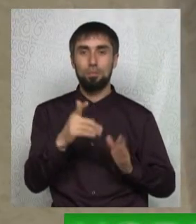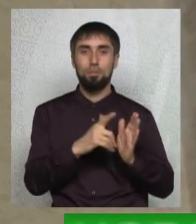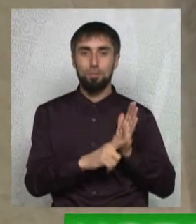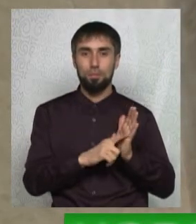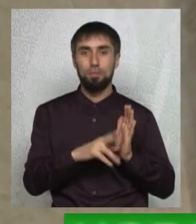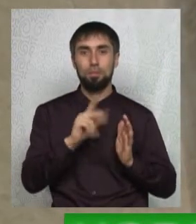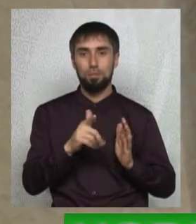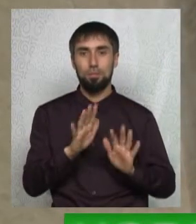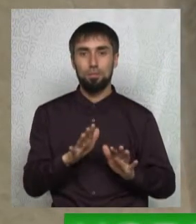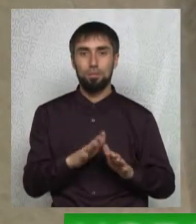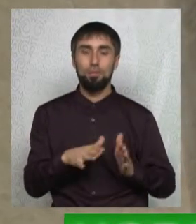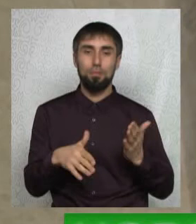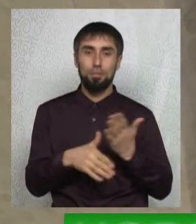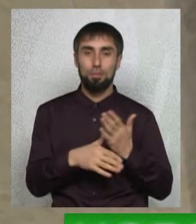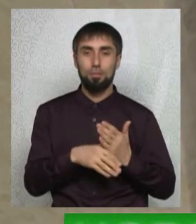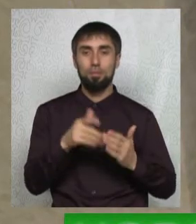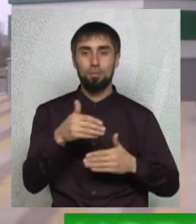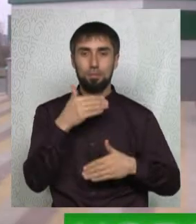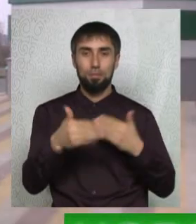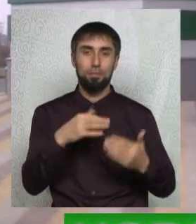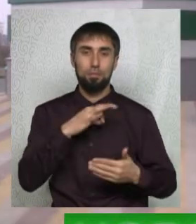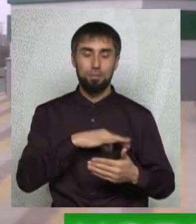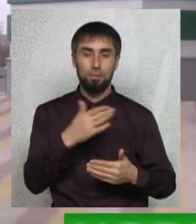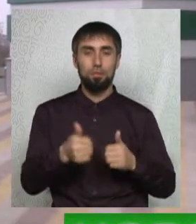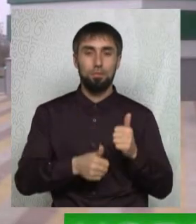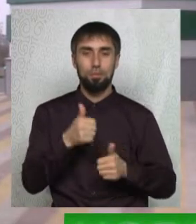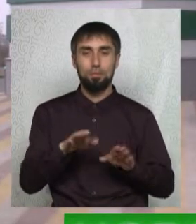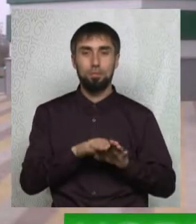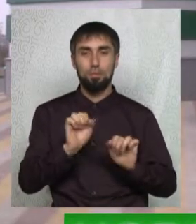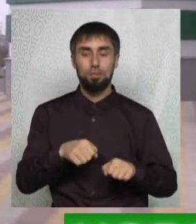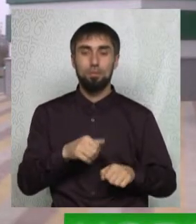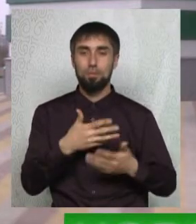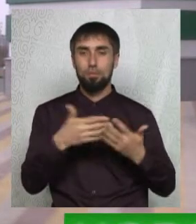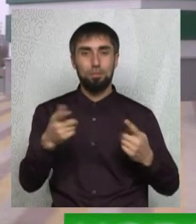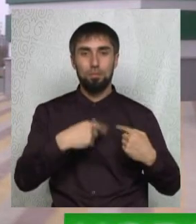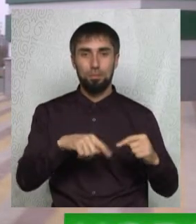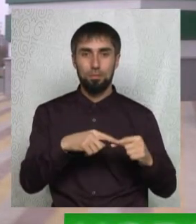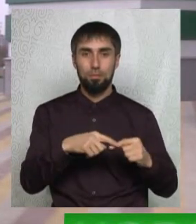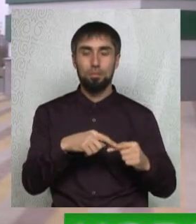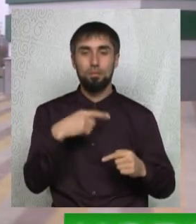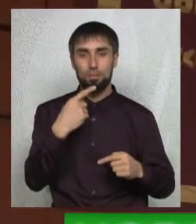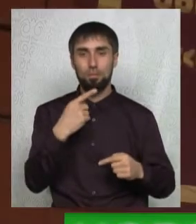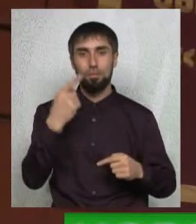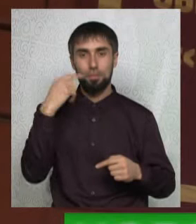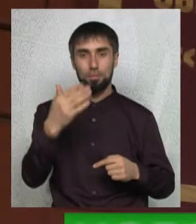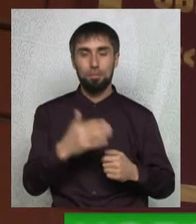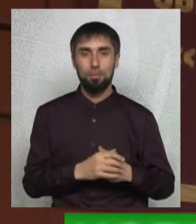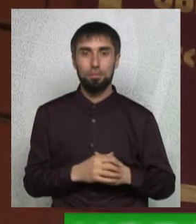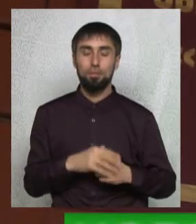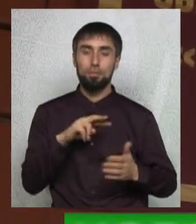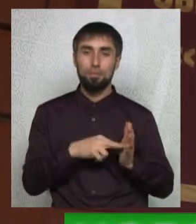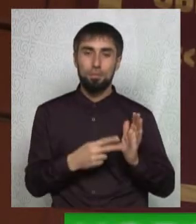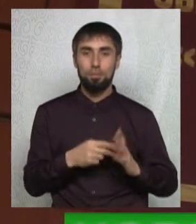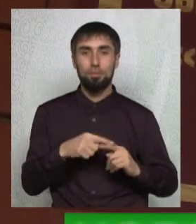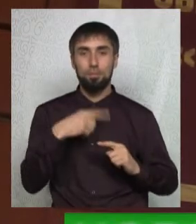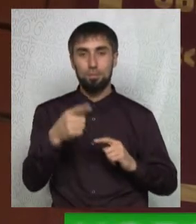70 килограмм. Помочь продвижению полезного эко-конкурса также могут и в других организациях, отмечают организаторы. В планах